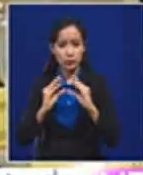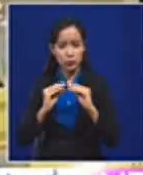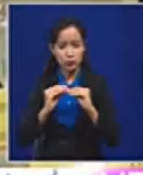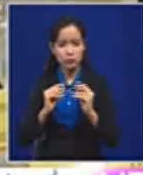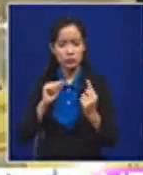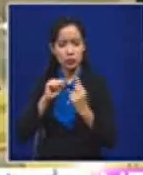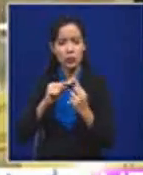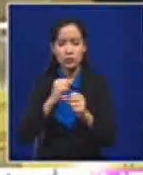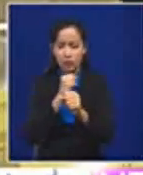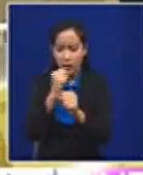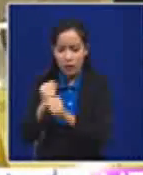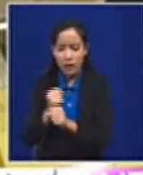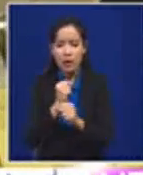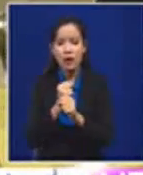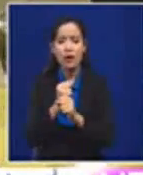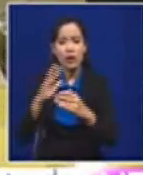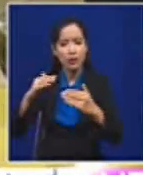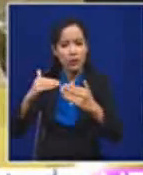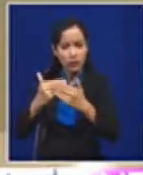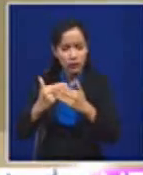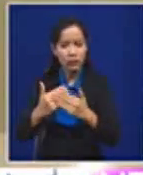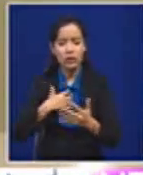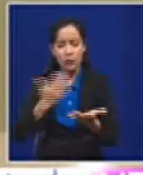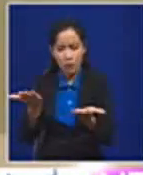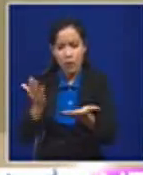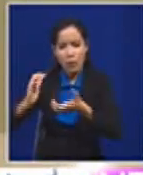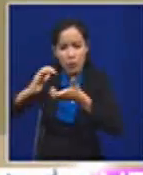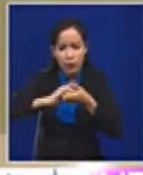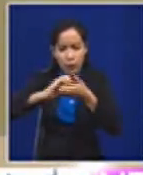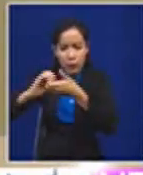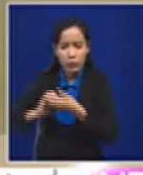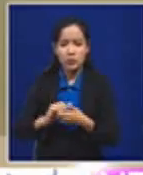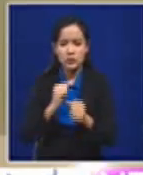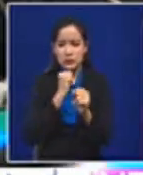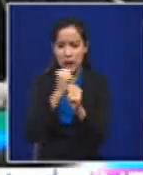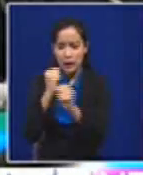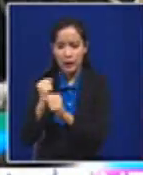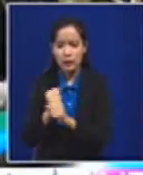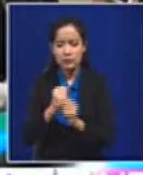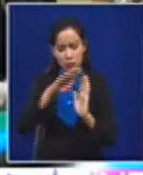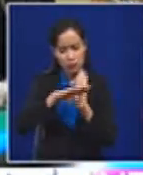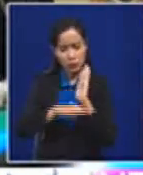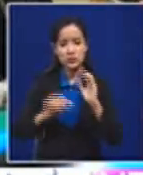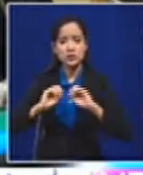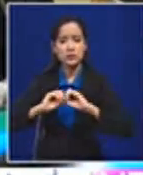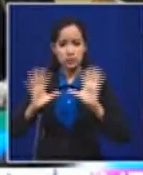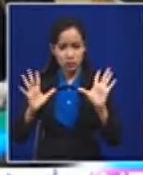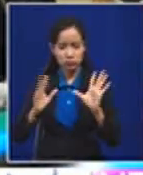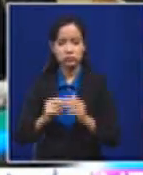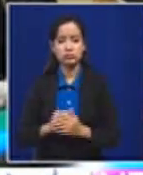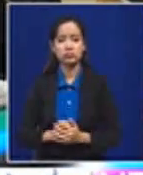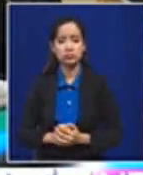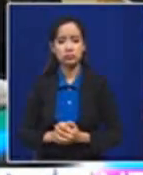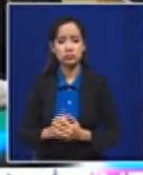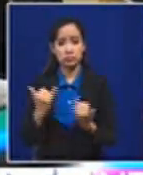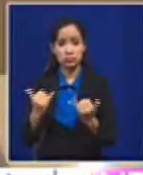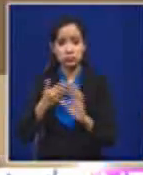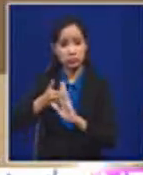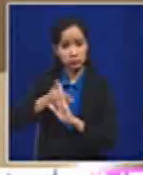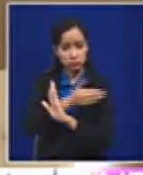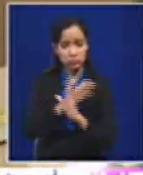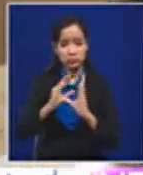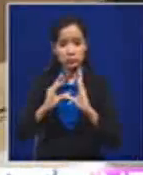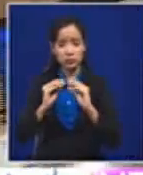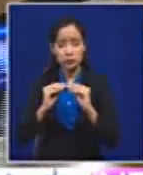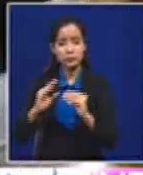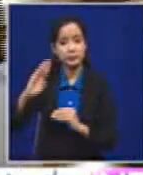การขับเคลื่อนอาศัยความร่วมมือจากทุกฝ่ายเร่งดำเนินการขับเคลื่อนงานให้เป็นรูปธรรมทั้งนี้ก่อนการประชุมพลเอกประวิตร